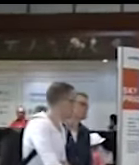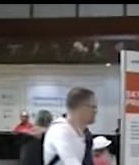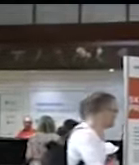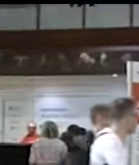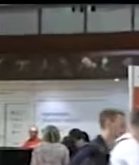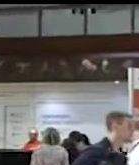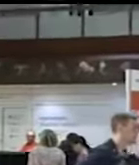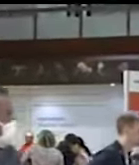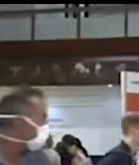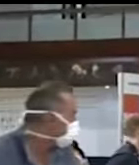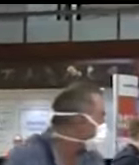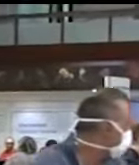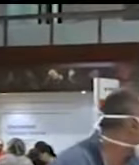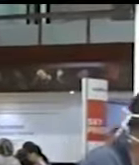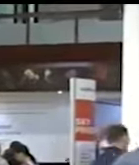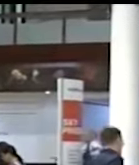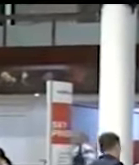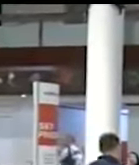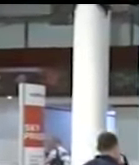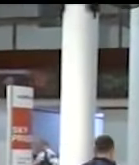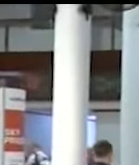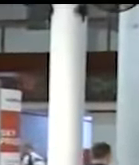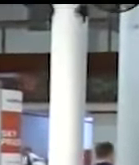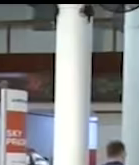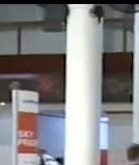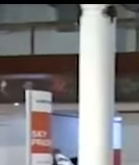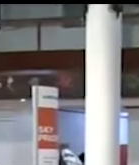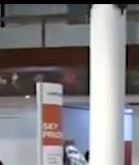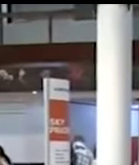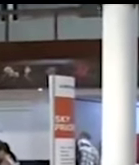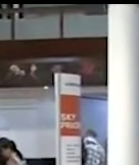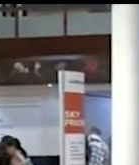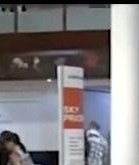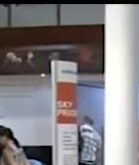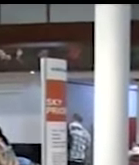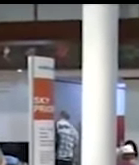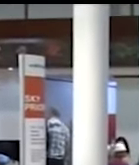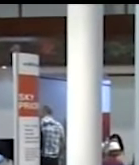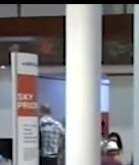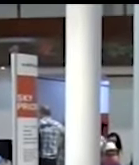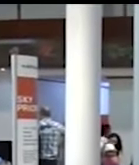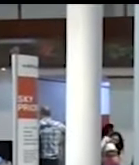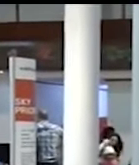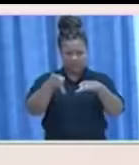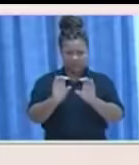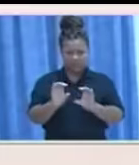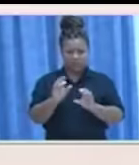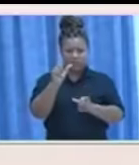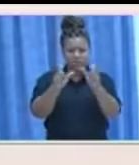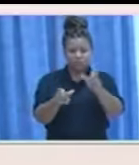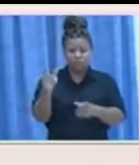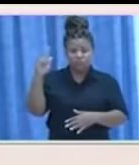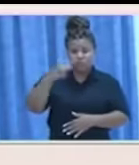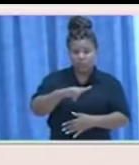qui n'arrivait pas à dire monde qui ne fait contrôler dans le pays, est-ce qu'il nous peut respecter qu'il y en a encore si ces lois qui peut retourner? Nous connaissons qu'il y en a monde qui a envie